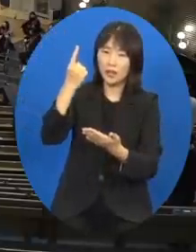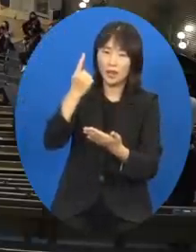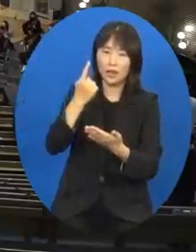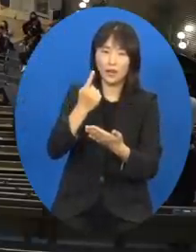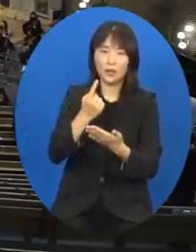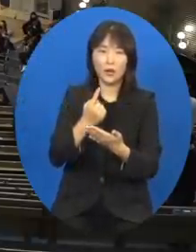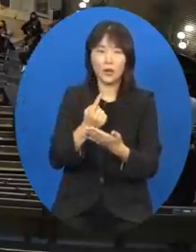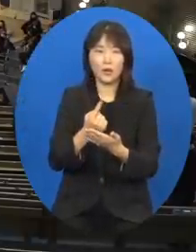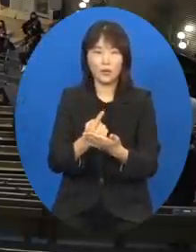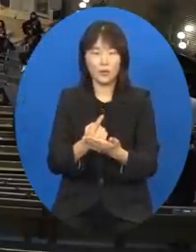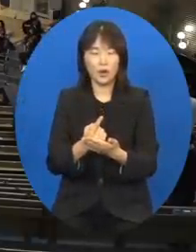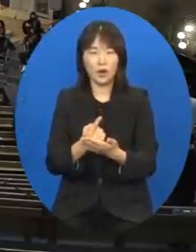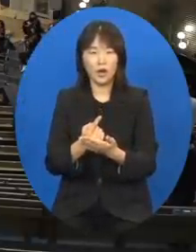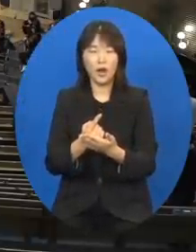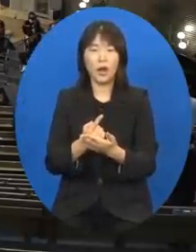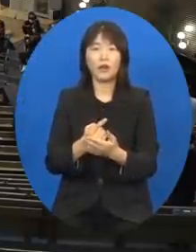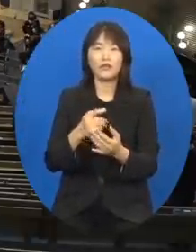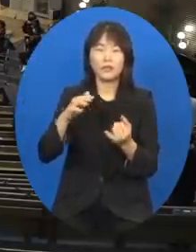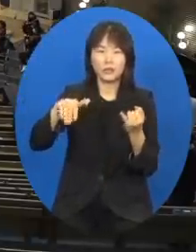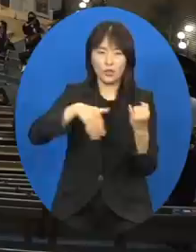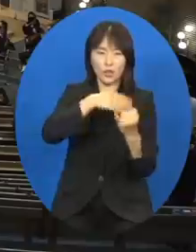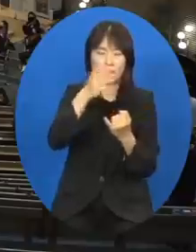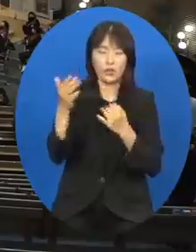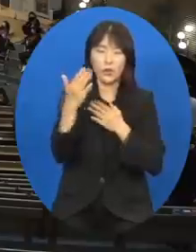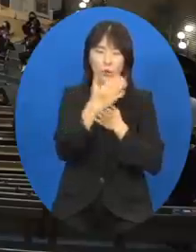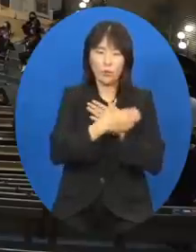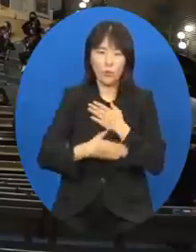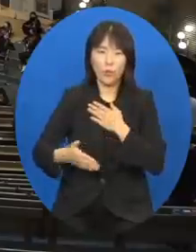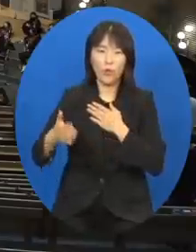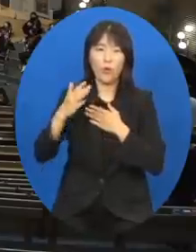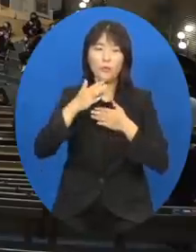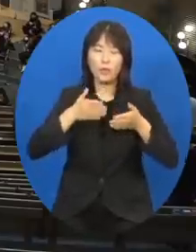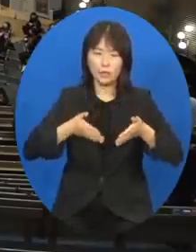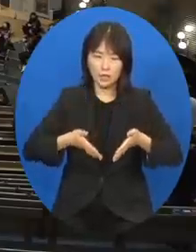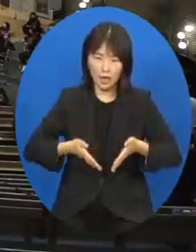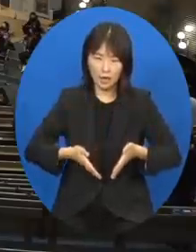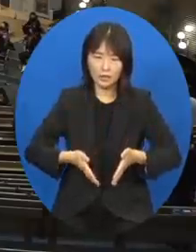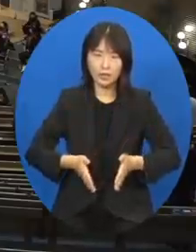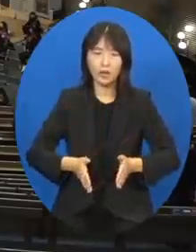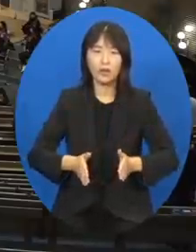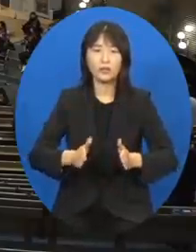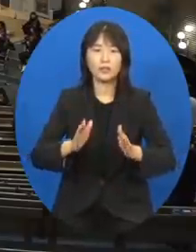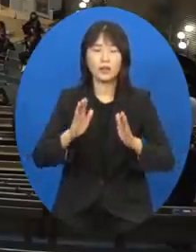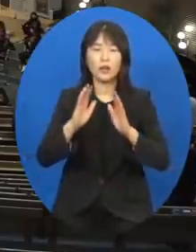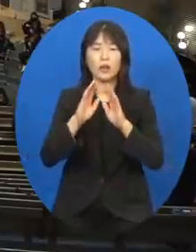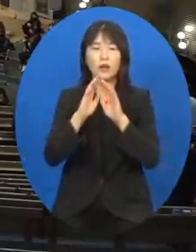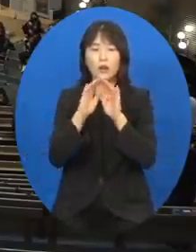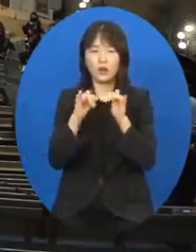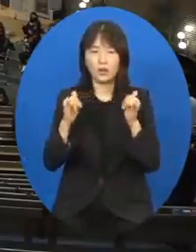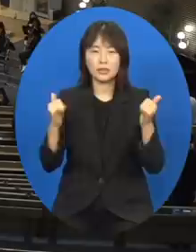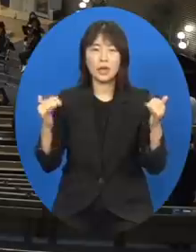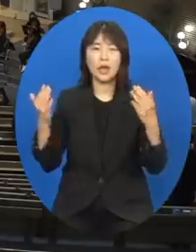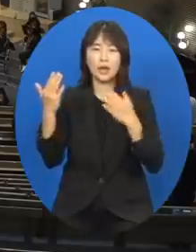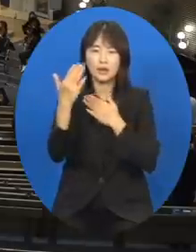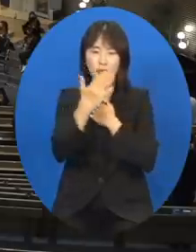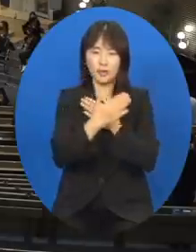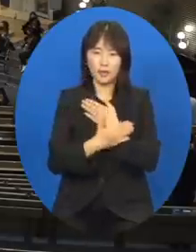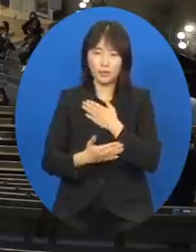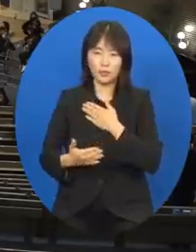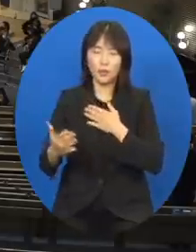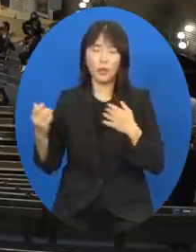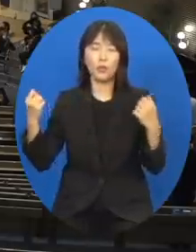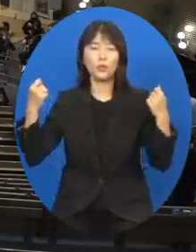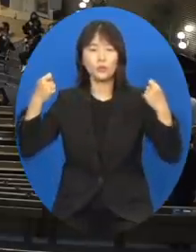하늘에서 내려와 저녁 오에 나셔서